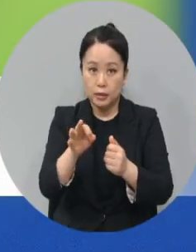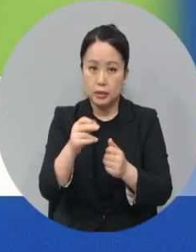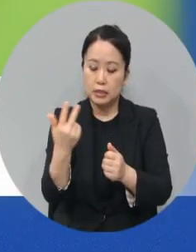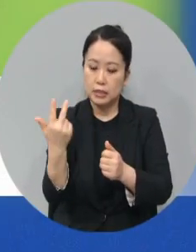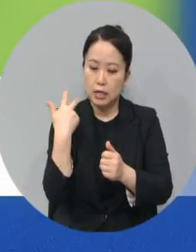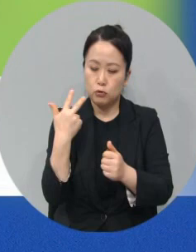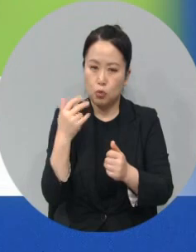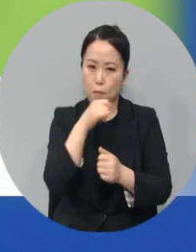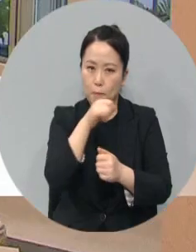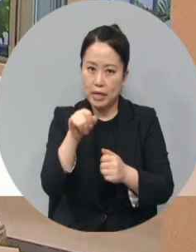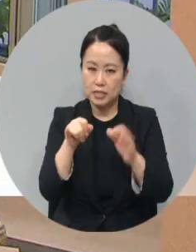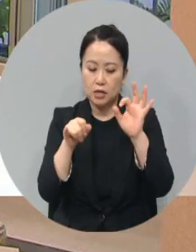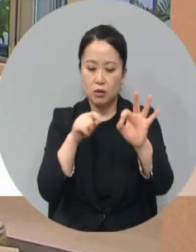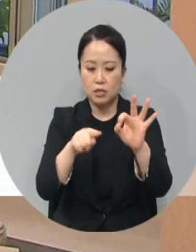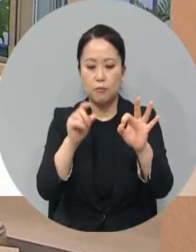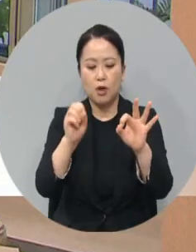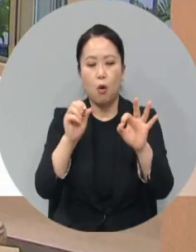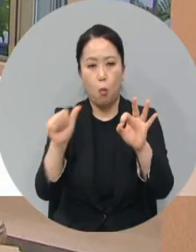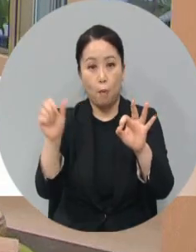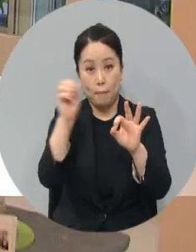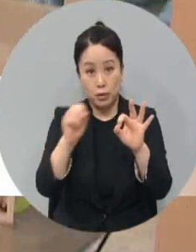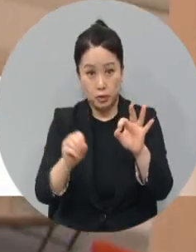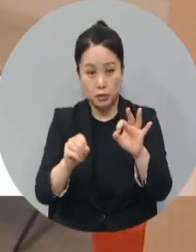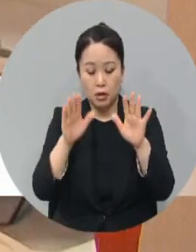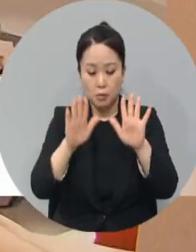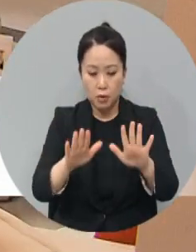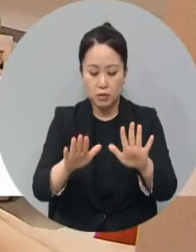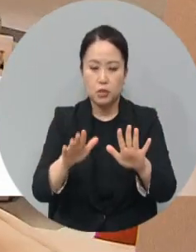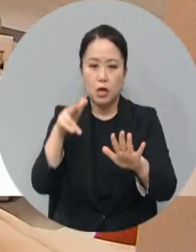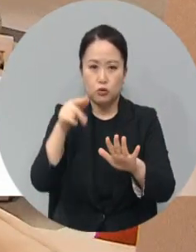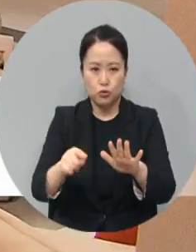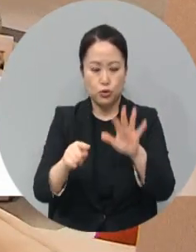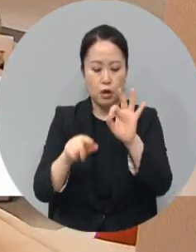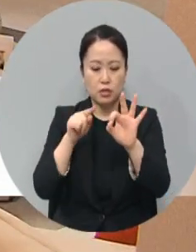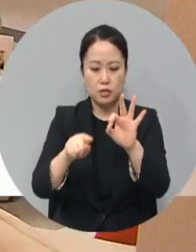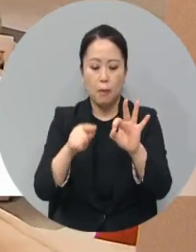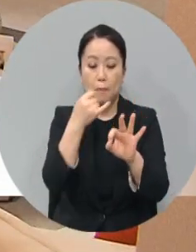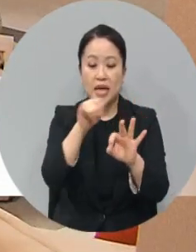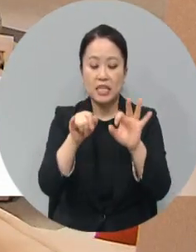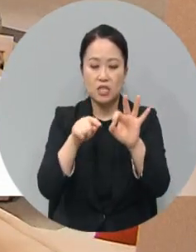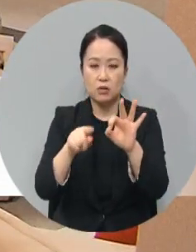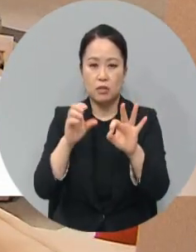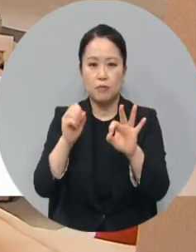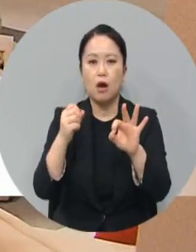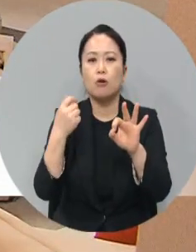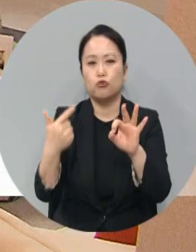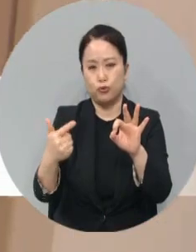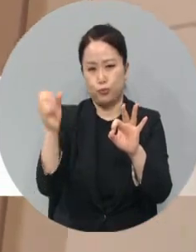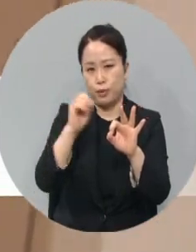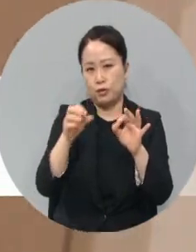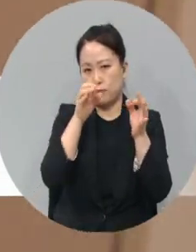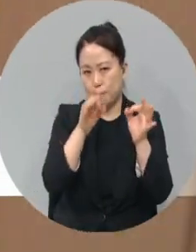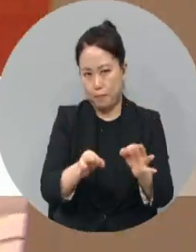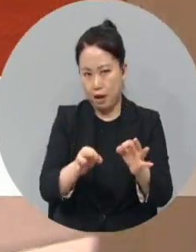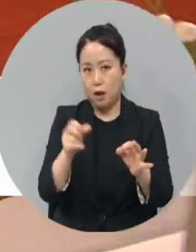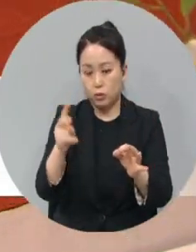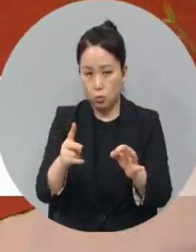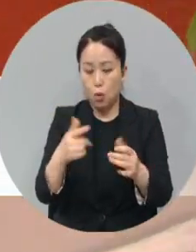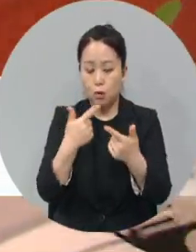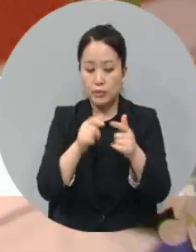지난주 -0.05%에서 이번 주 -0.06%로 하락폭이 확대됐습니다 부산진구가